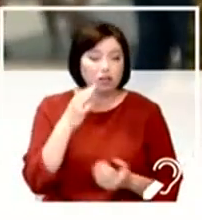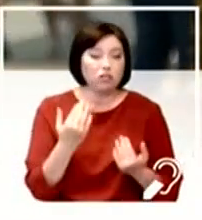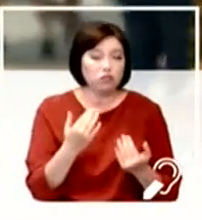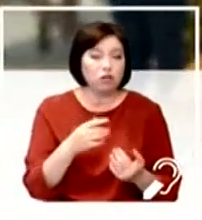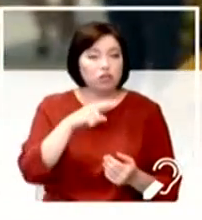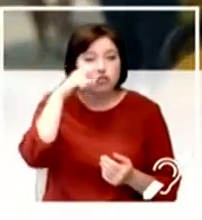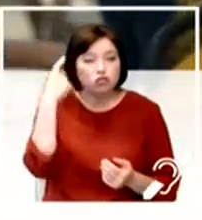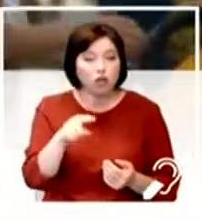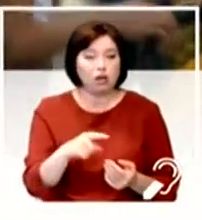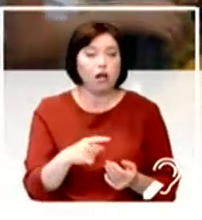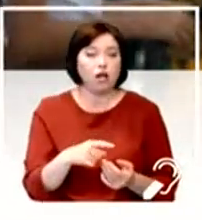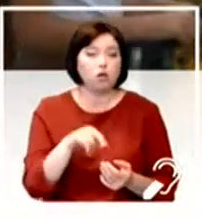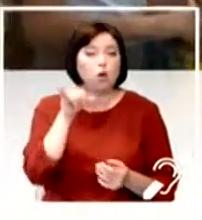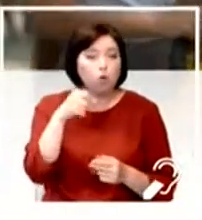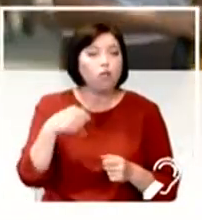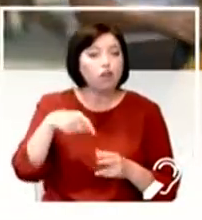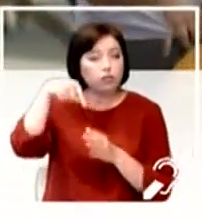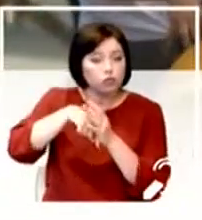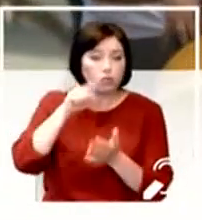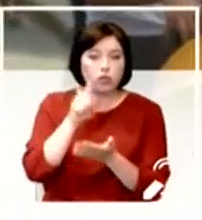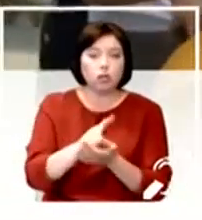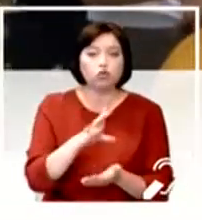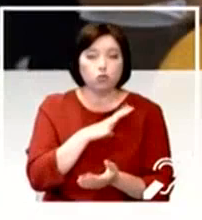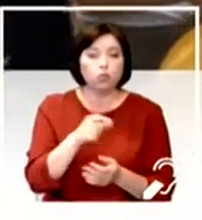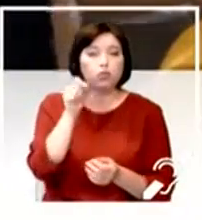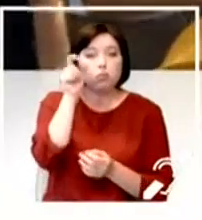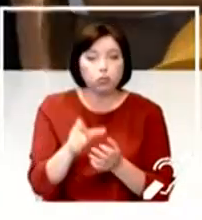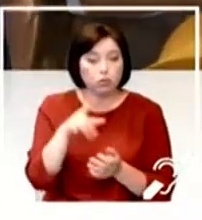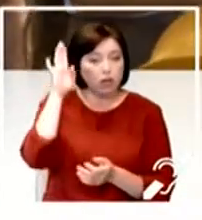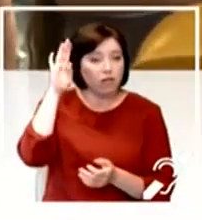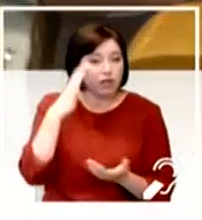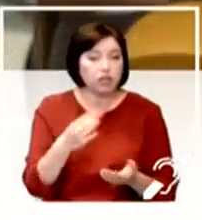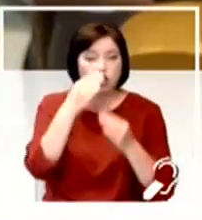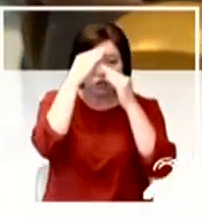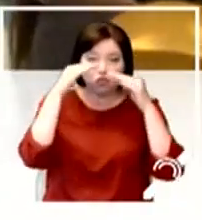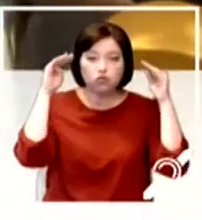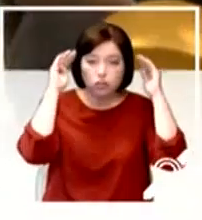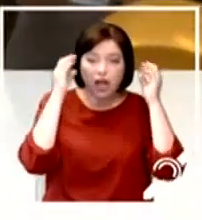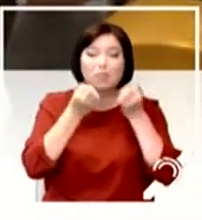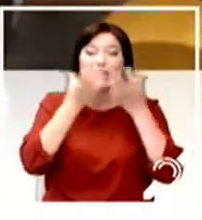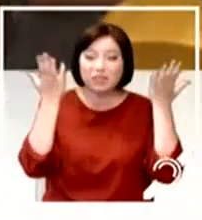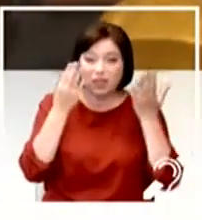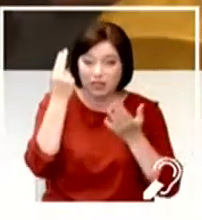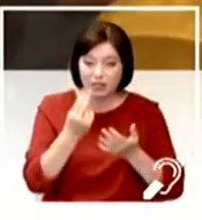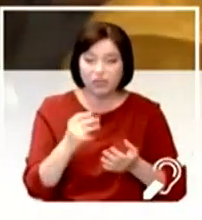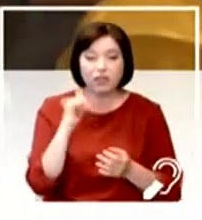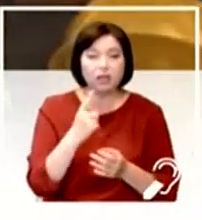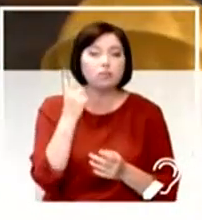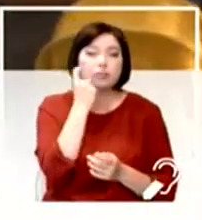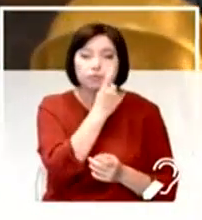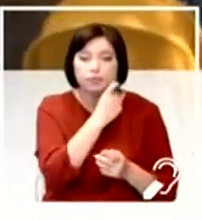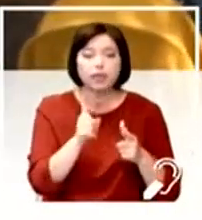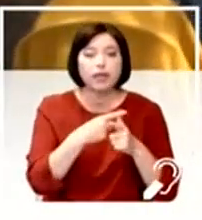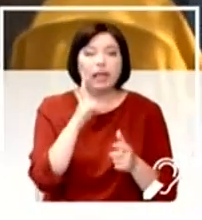vreme toridă, din geanta dumneavoastră nu trebuie să lipsească o sticlă de apă, o pălărie de culori deschise și un spray sau cremă